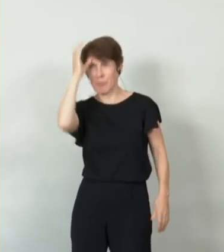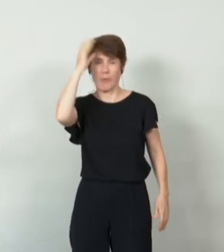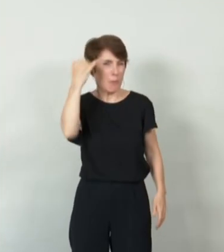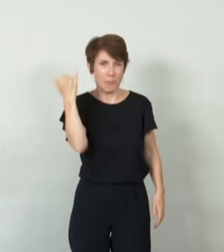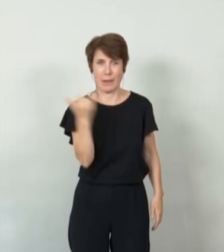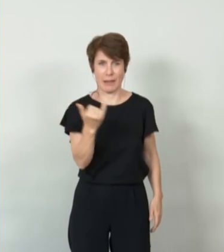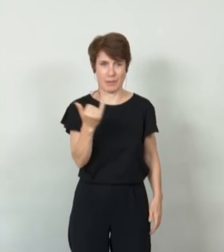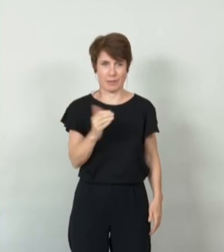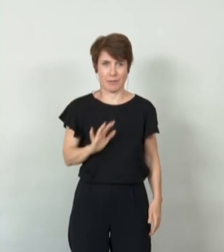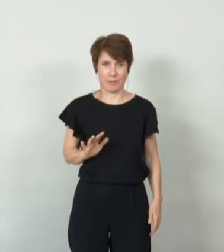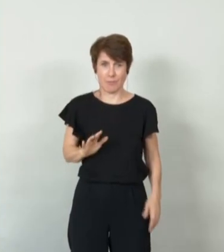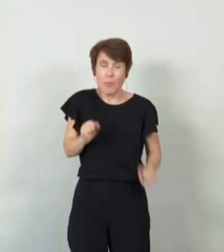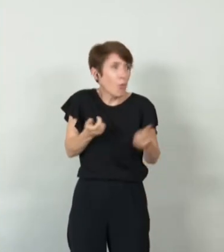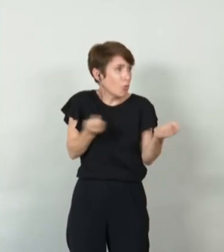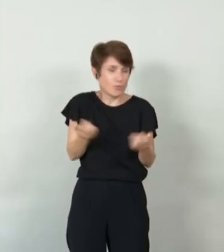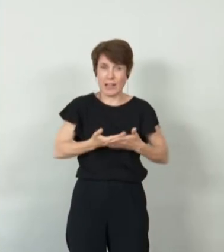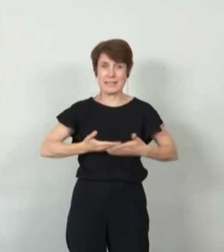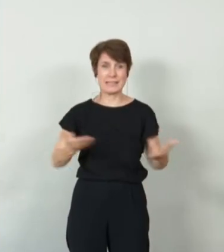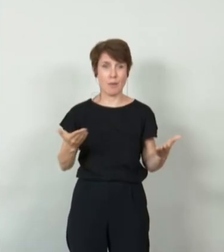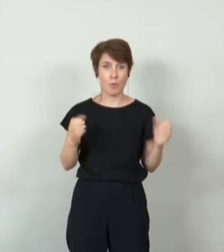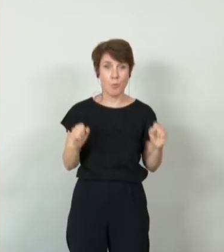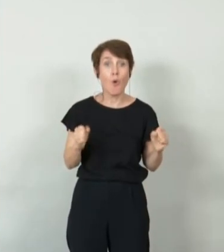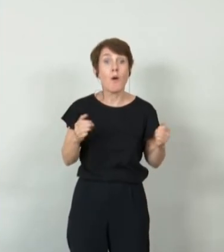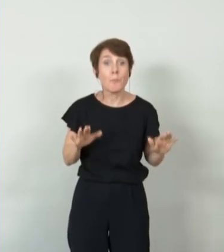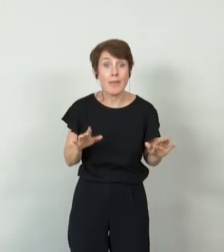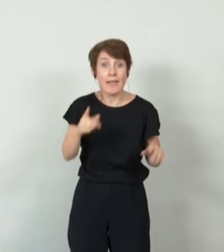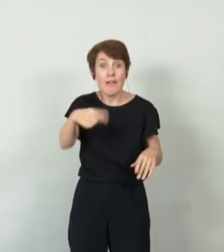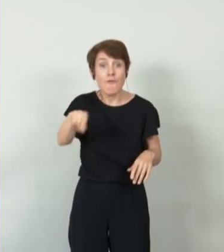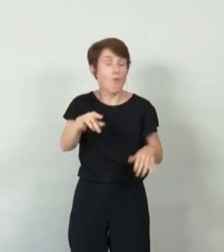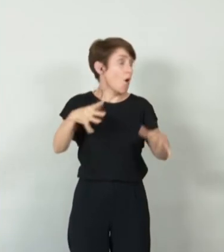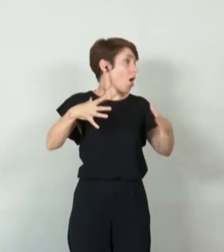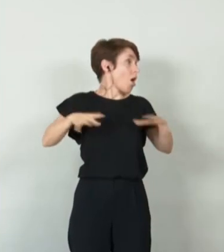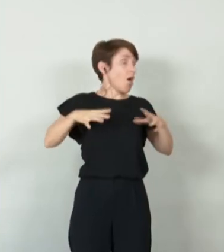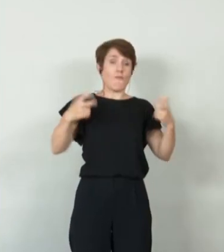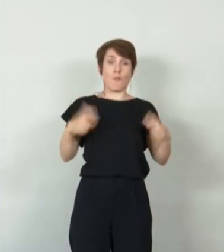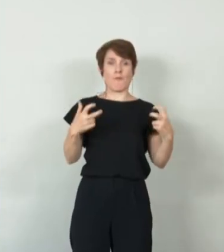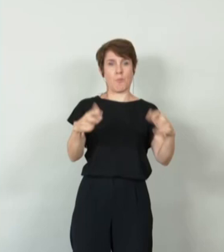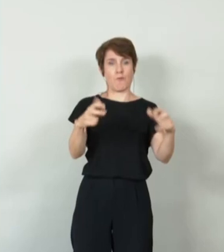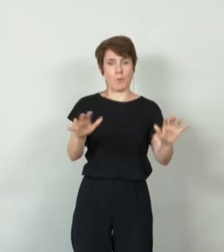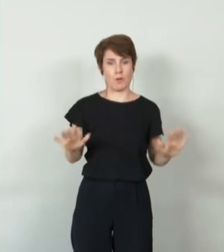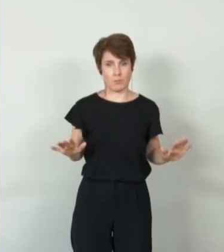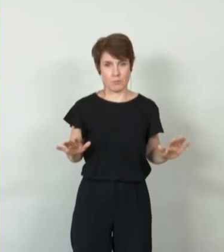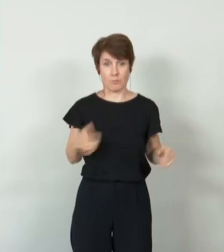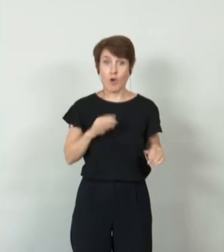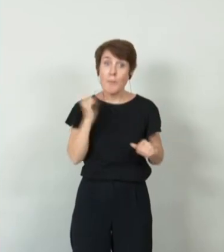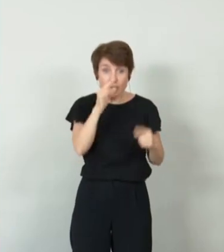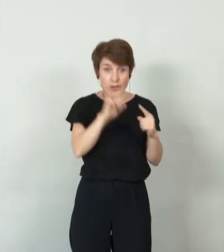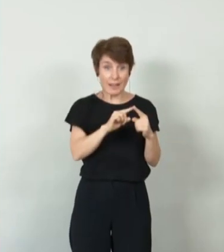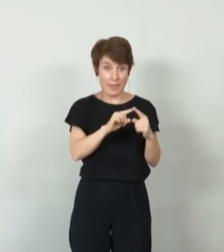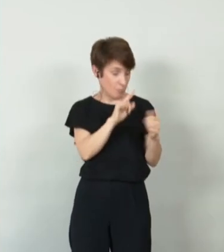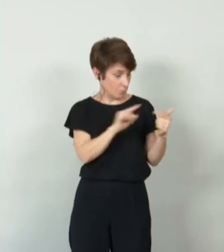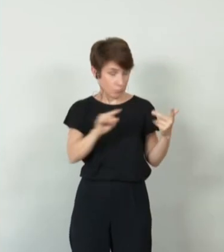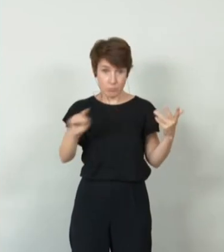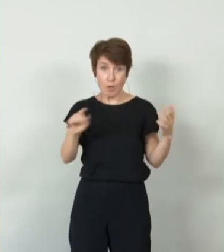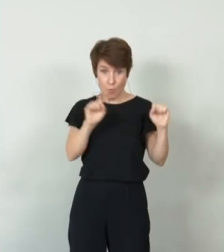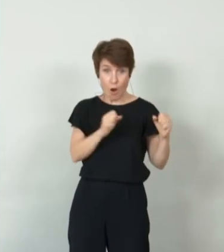tous azimuts extrêmement simples mais vous ne voulez pas vous y atteler je l'ai moi je les prendrai sujet par sujet et je peux vous indiquer que